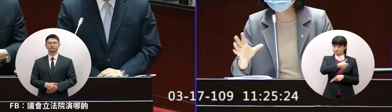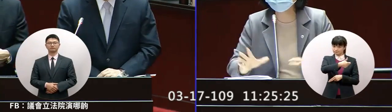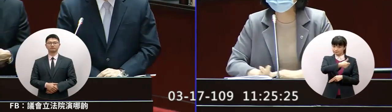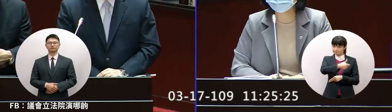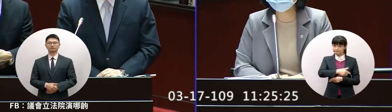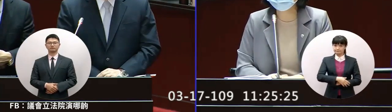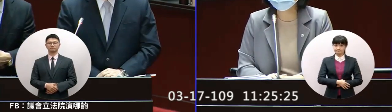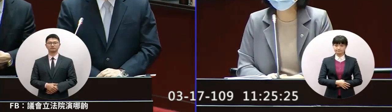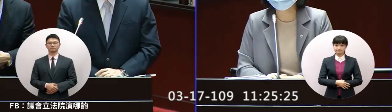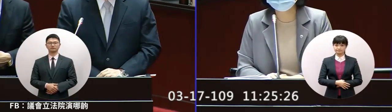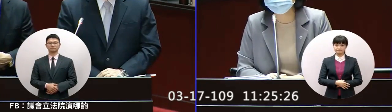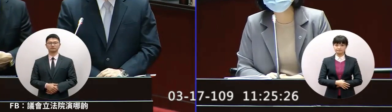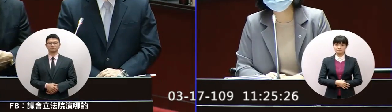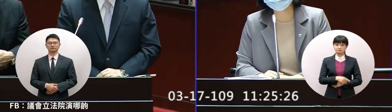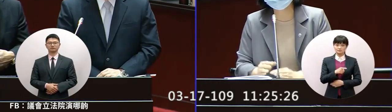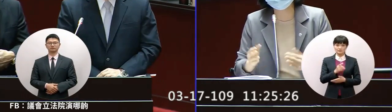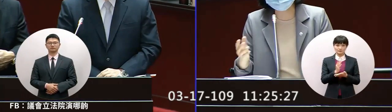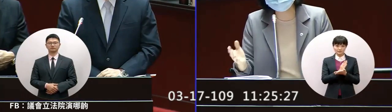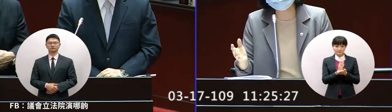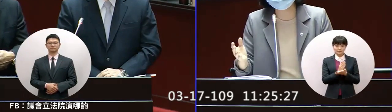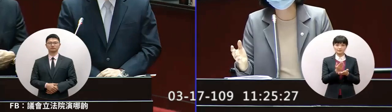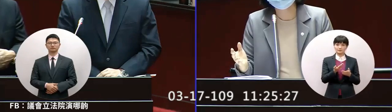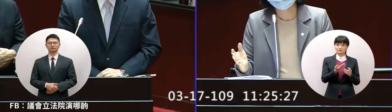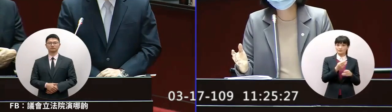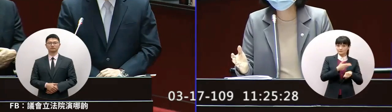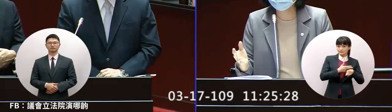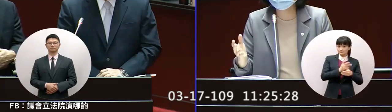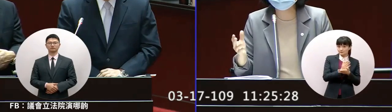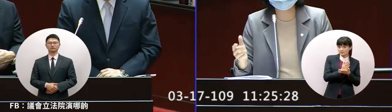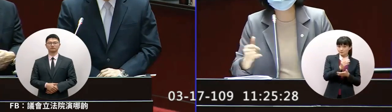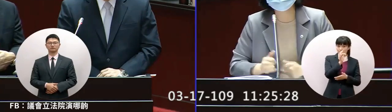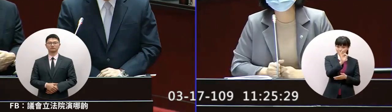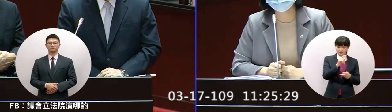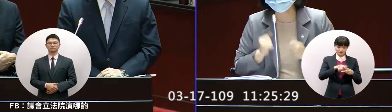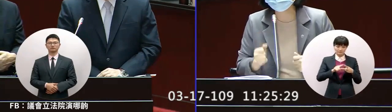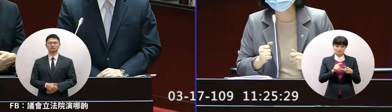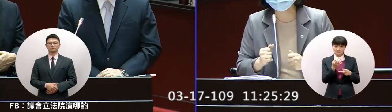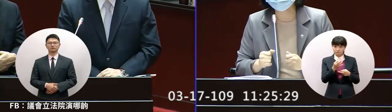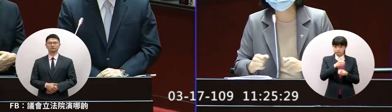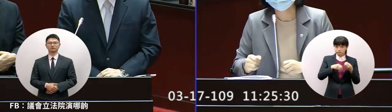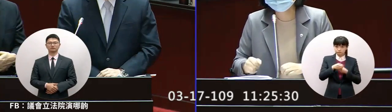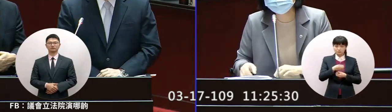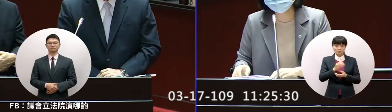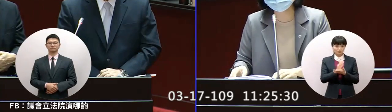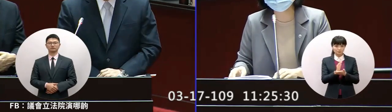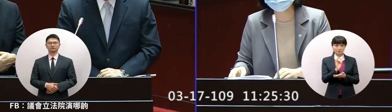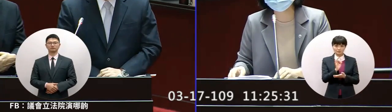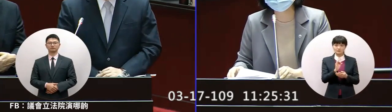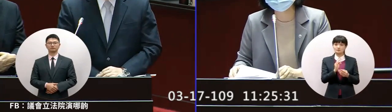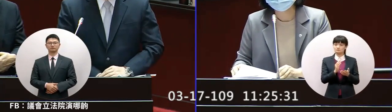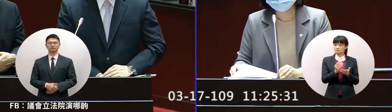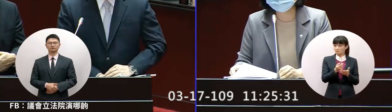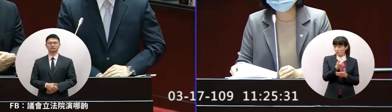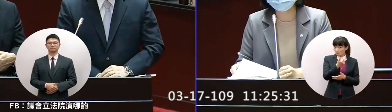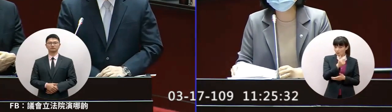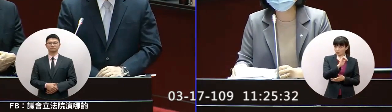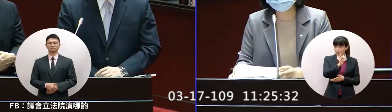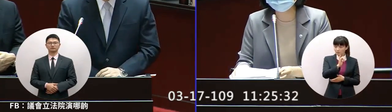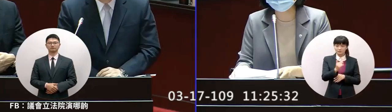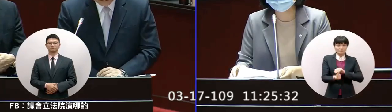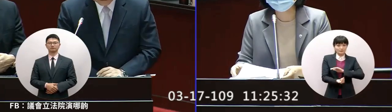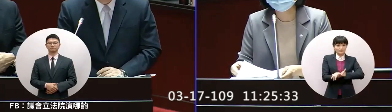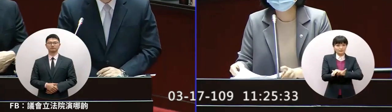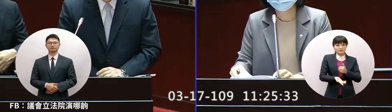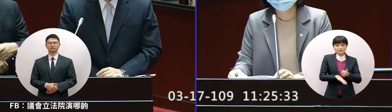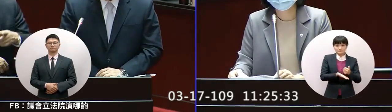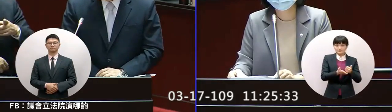个相当的那个评估，财务评估都 OK 了。那我们也应该站在鼓励的角度，尽速给他核定，这样子好不好，